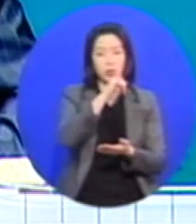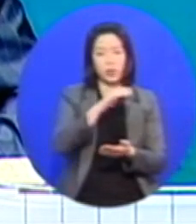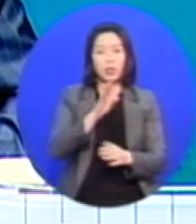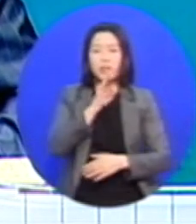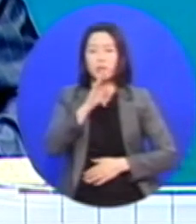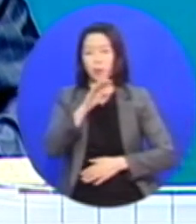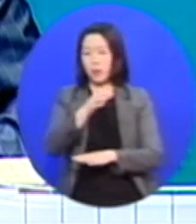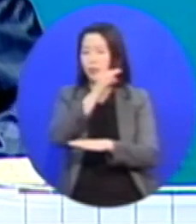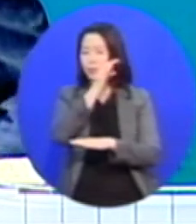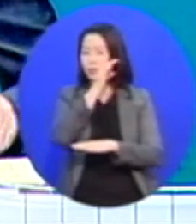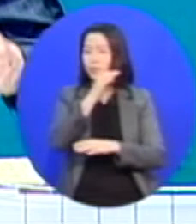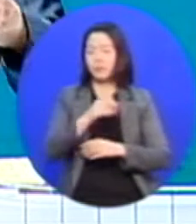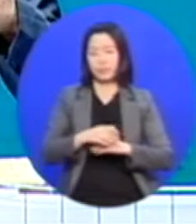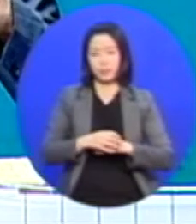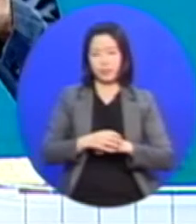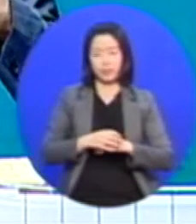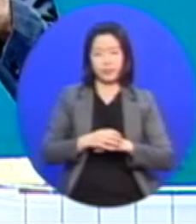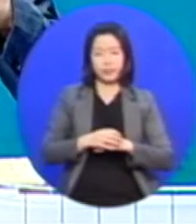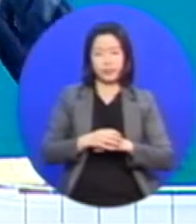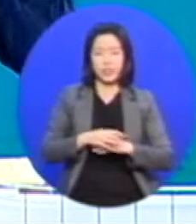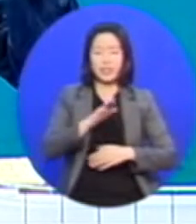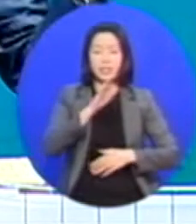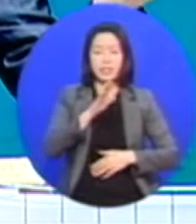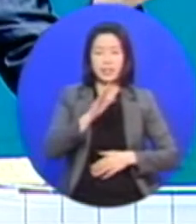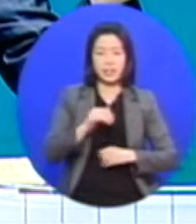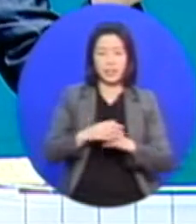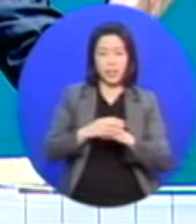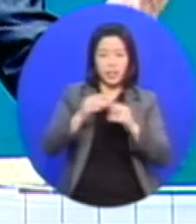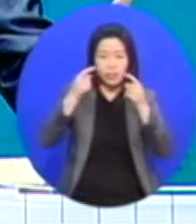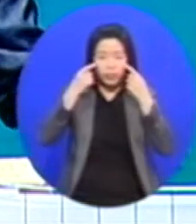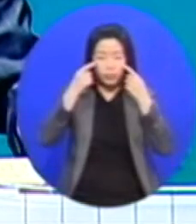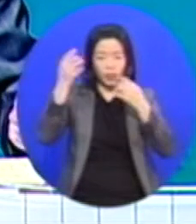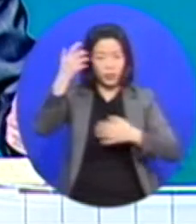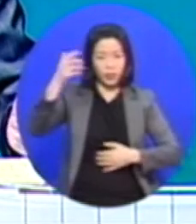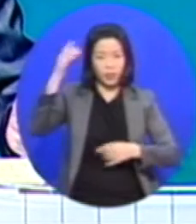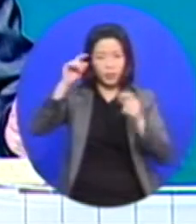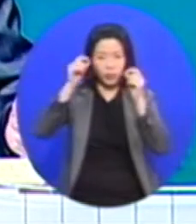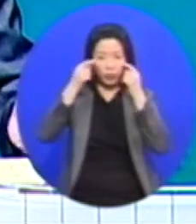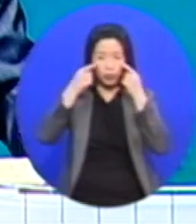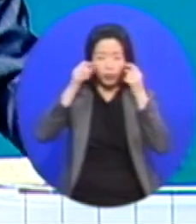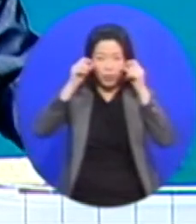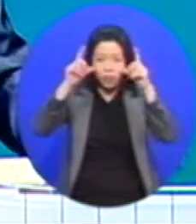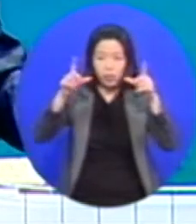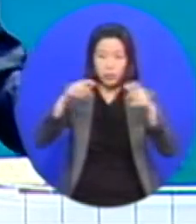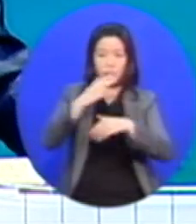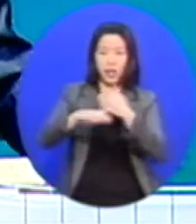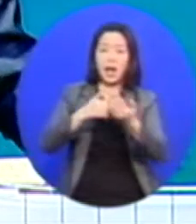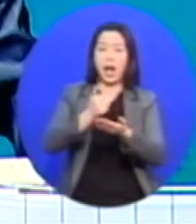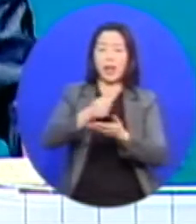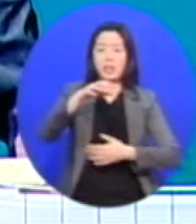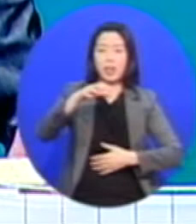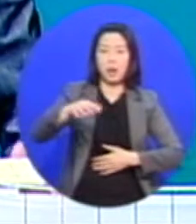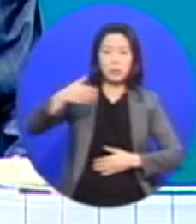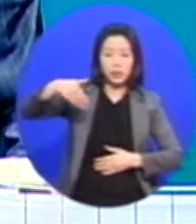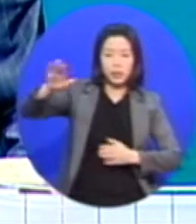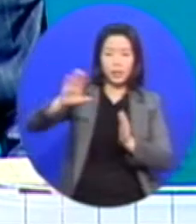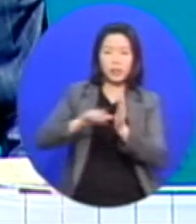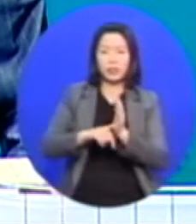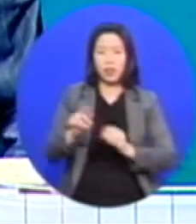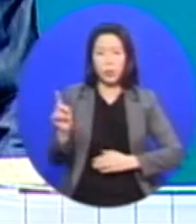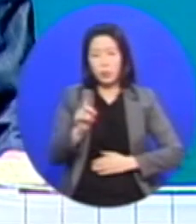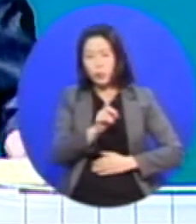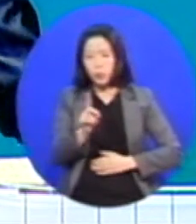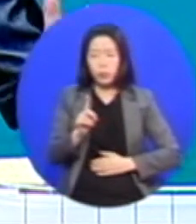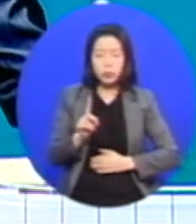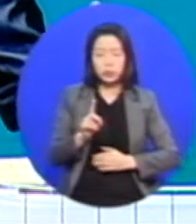되요 이제 진짜 영안이 열려서 하나님 앞에 갈 때 어떻게 했을지 를 모르는 거예요 자기가 그동안